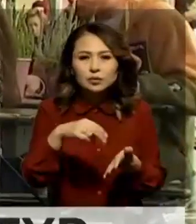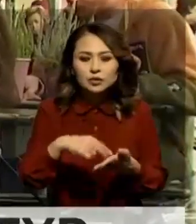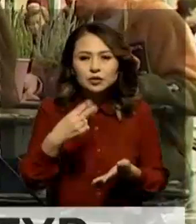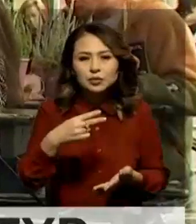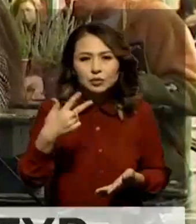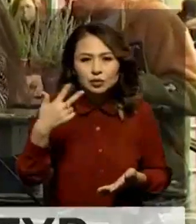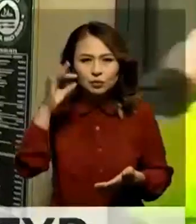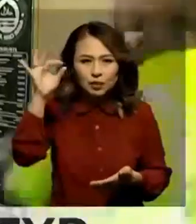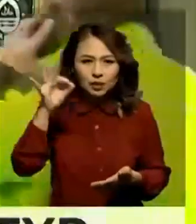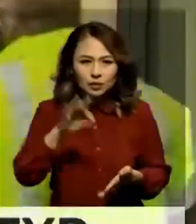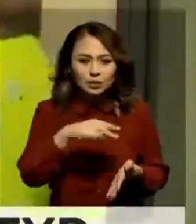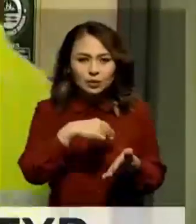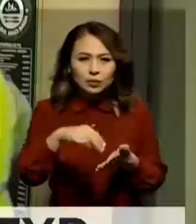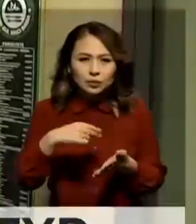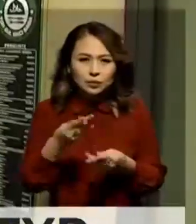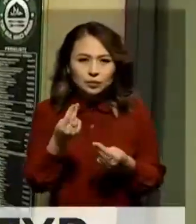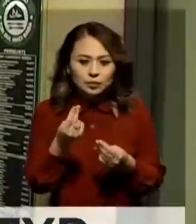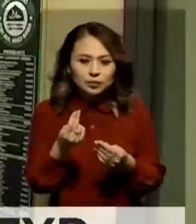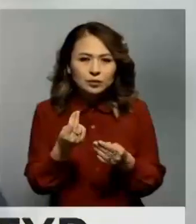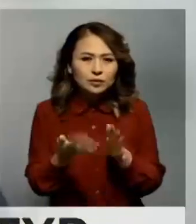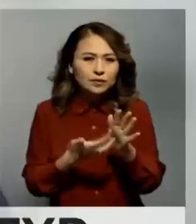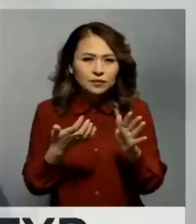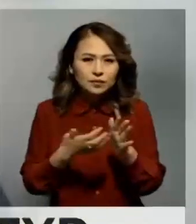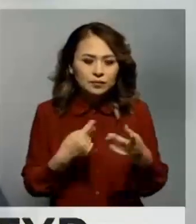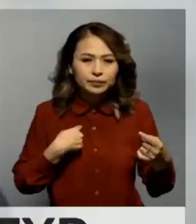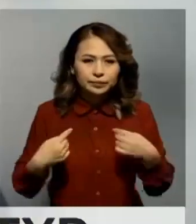23% азық-түлік сатып алуға қаржы жетпей қиналған.